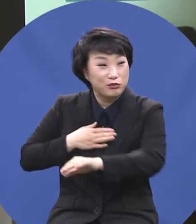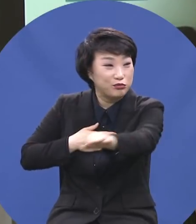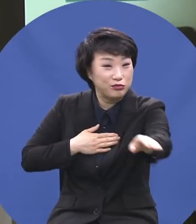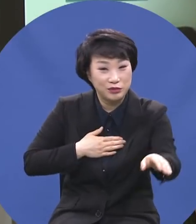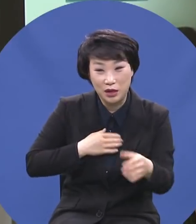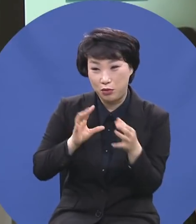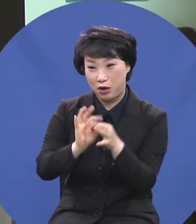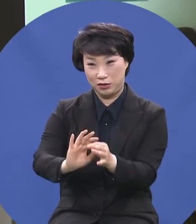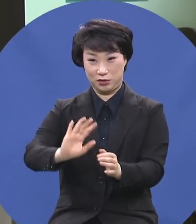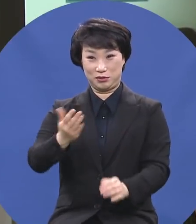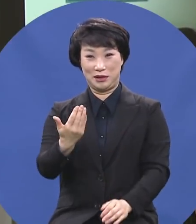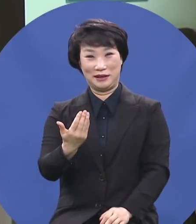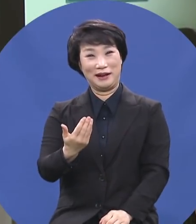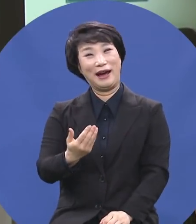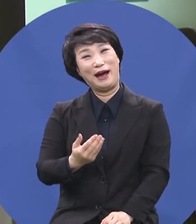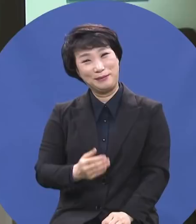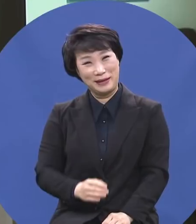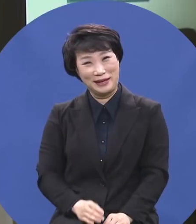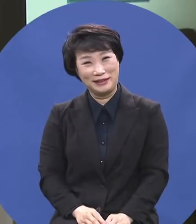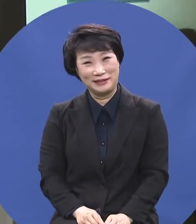나의 관계더라 이 말이고.